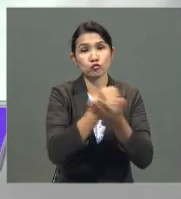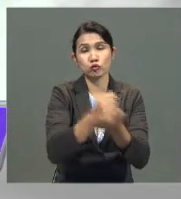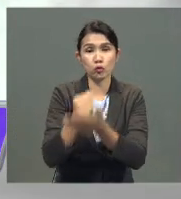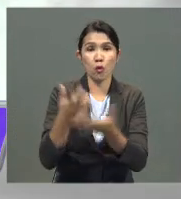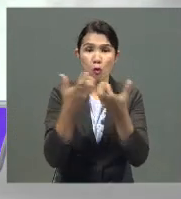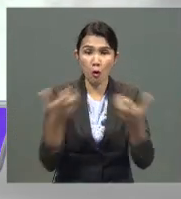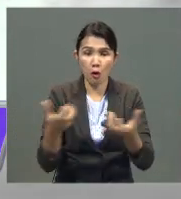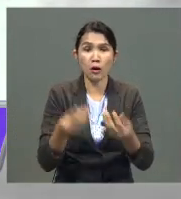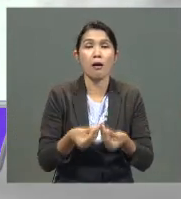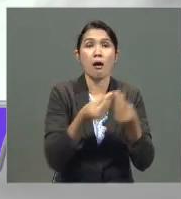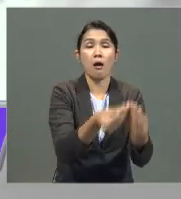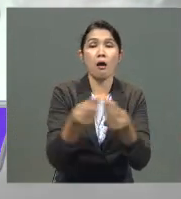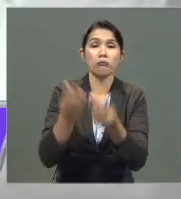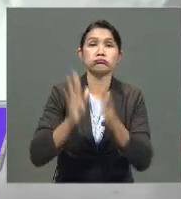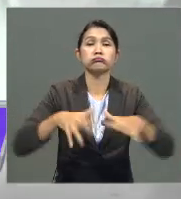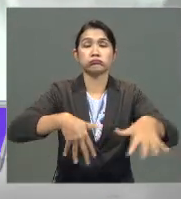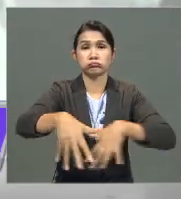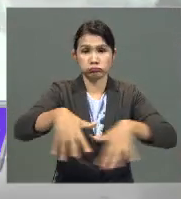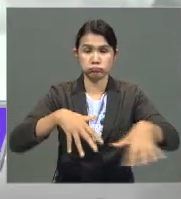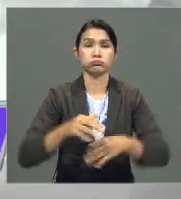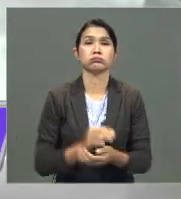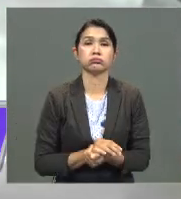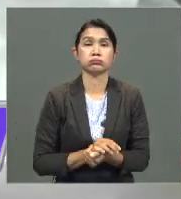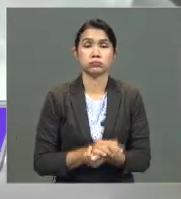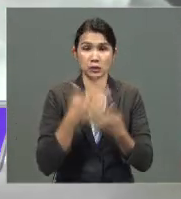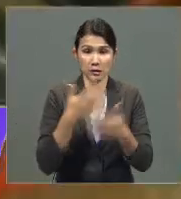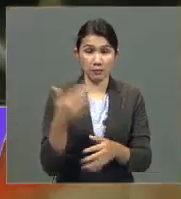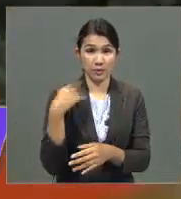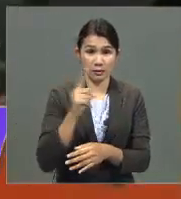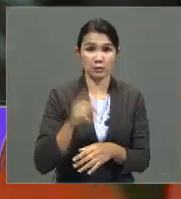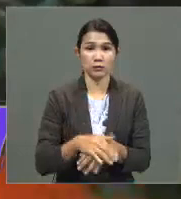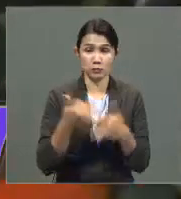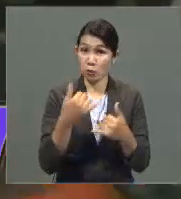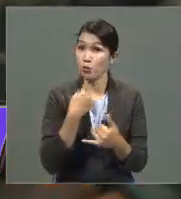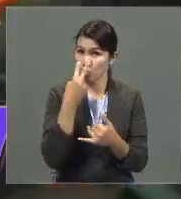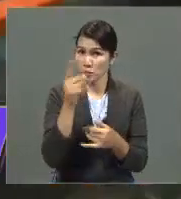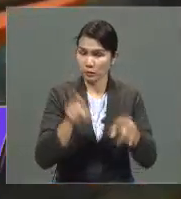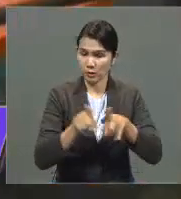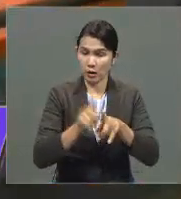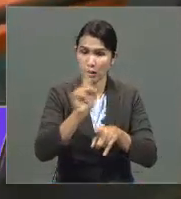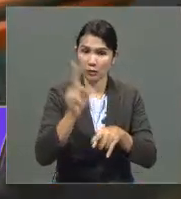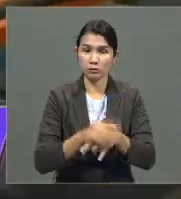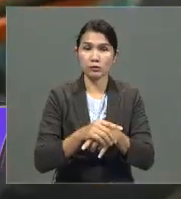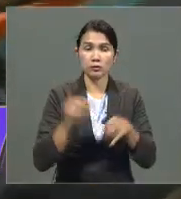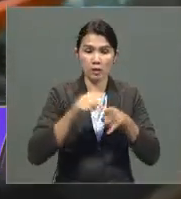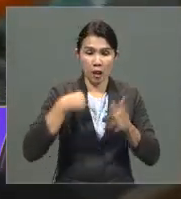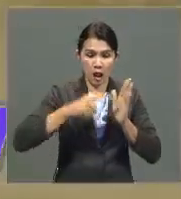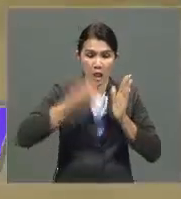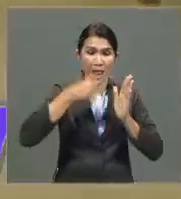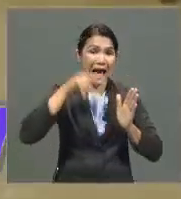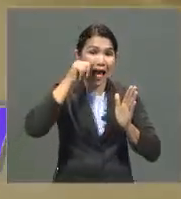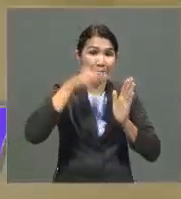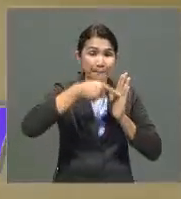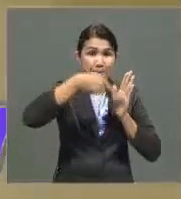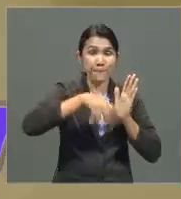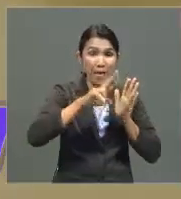ใช้อุปโภคบริโภคนั้นไปแจกจ่ายให้กับพี่น้องประชาชน 4.1ครับที่ต้องจับตามองเช่นเดียวกันในส่วนของต้นน้ำที่มาจากจังหวัด